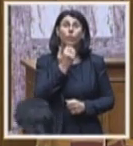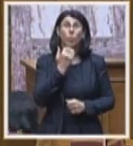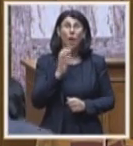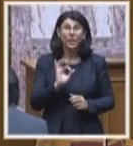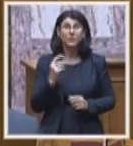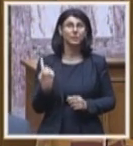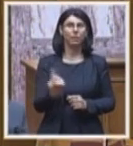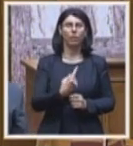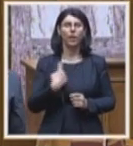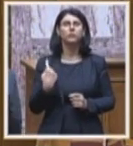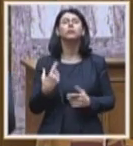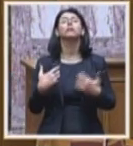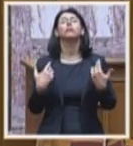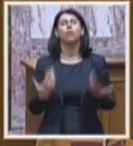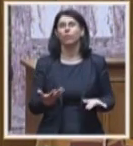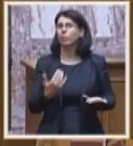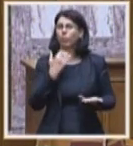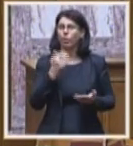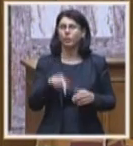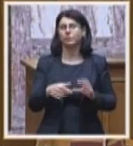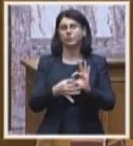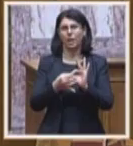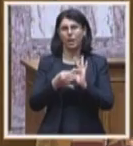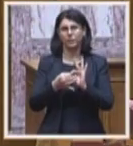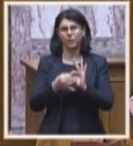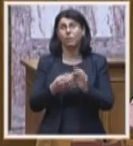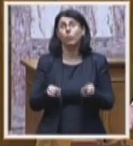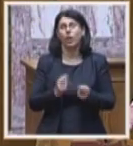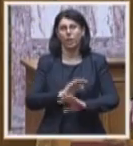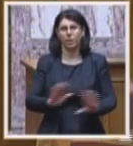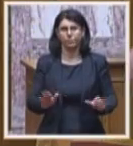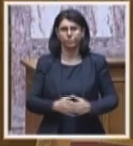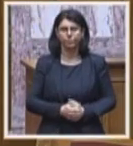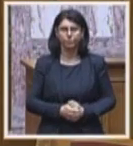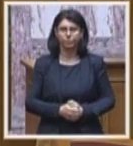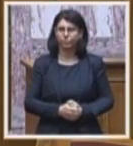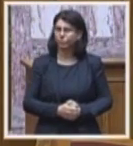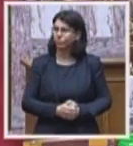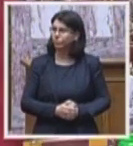συνθήκες αυτή η οποιαδήποτε συνεργασία να γίνει.